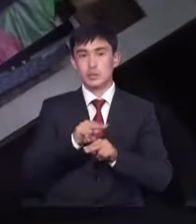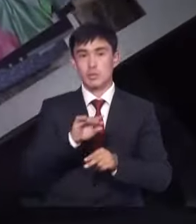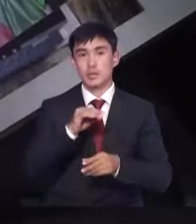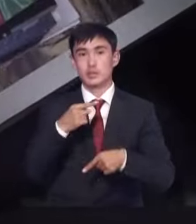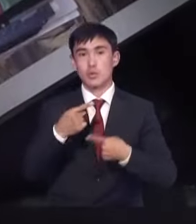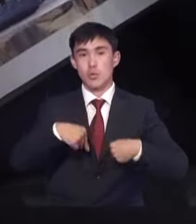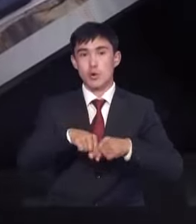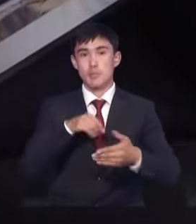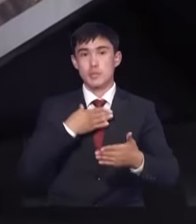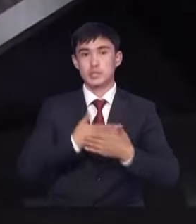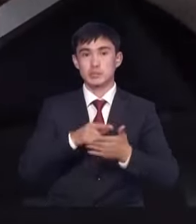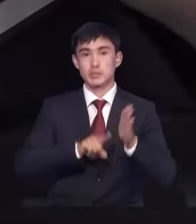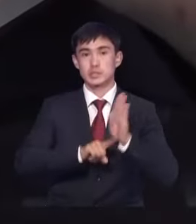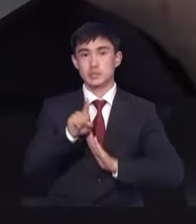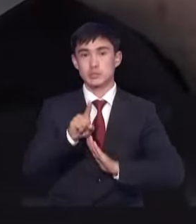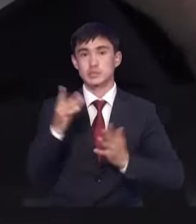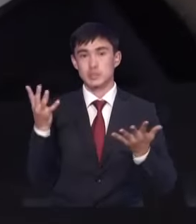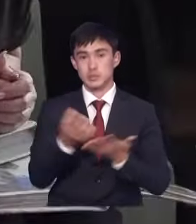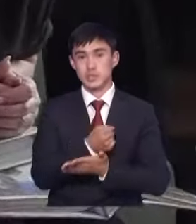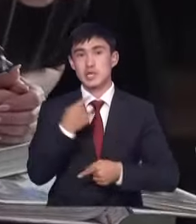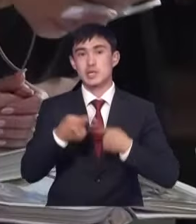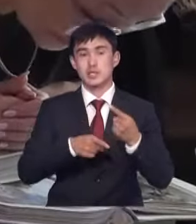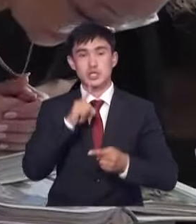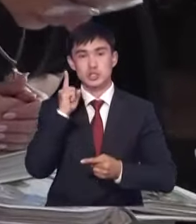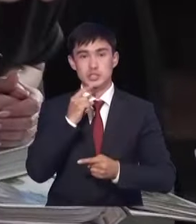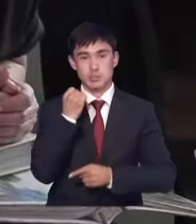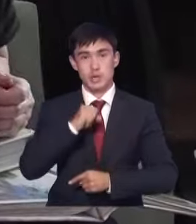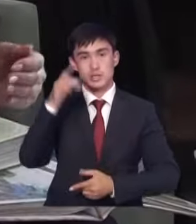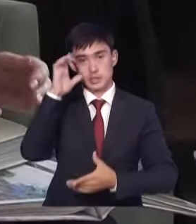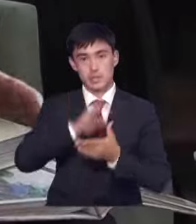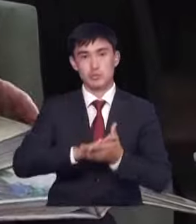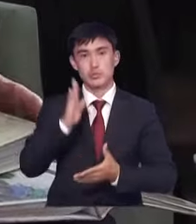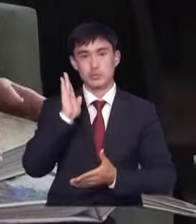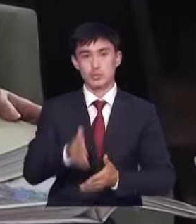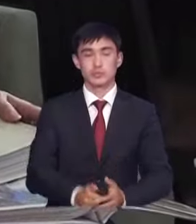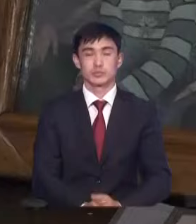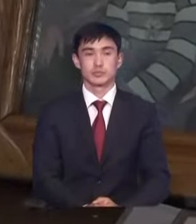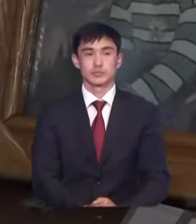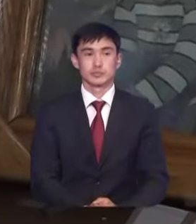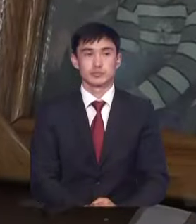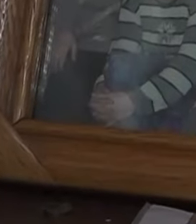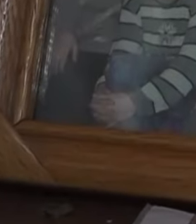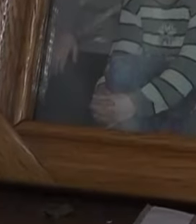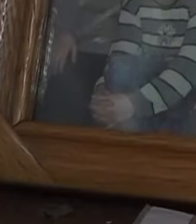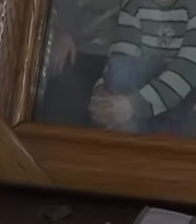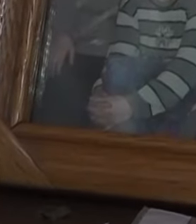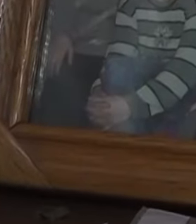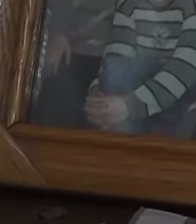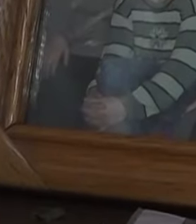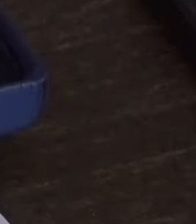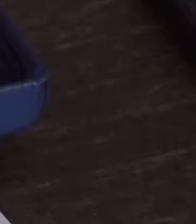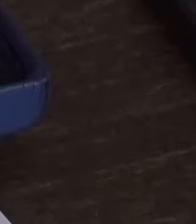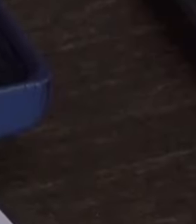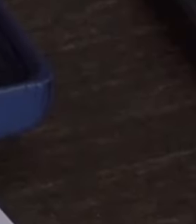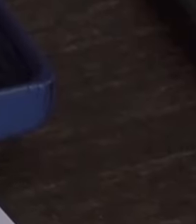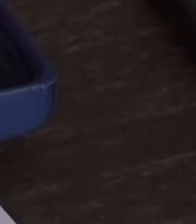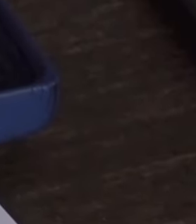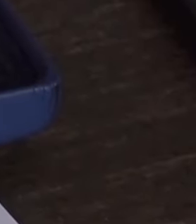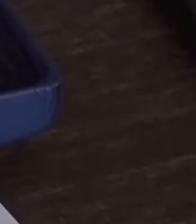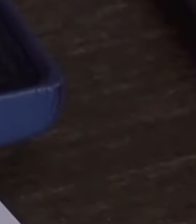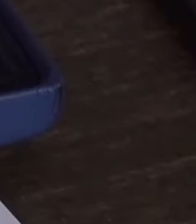қоғам белсендісінің бастамасы қолдау тапса, кейінгі жас буын батырларды танып білуге сеп болар еді. Мұрат Мұқашұлы, Мәди Байбосынов,